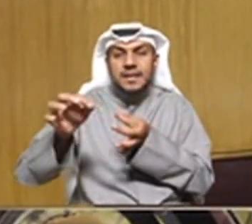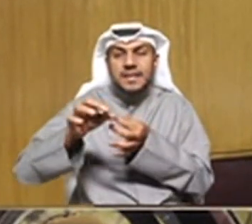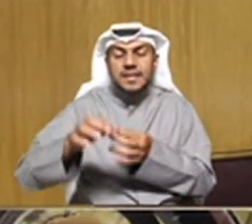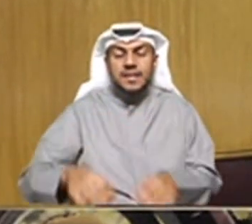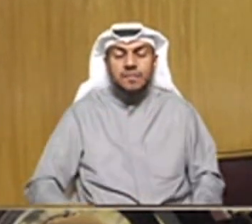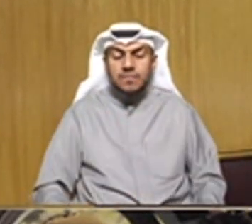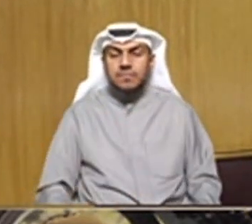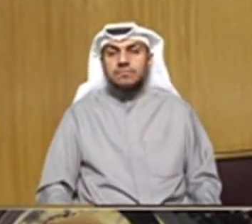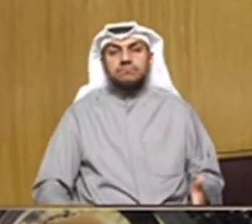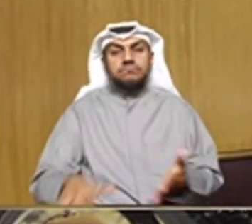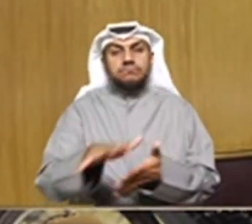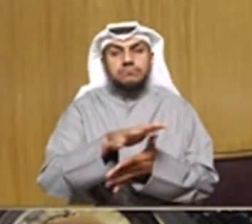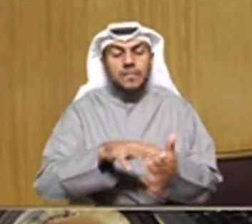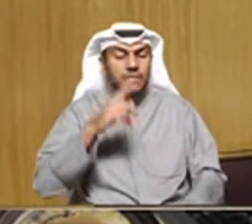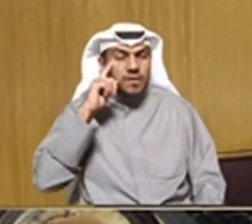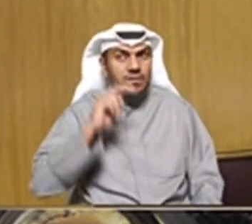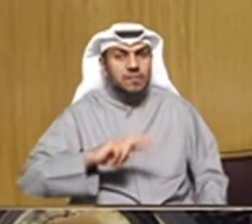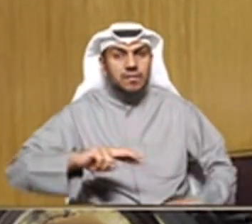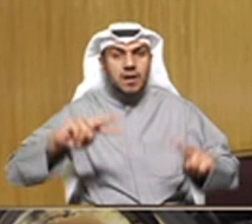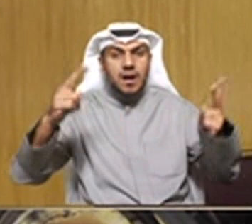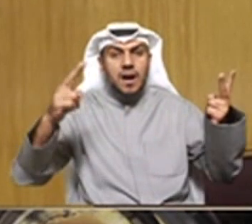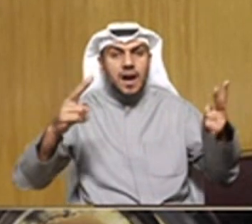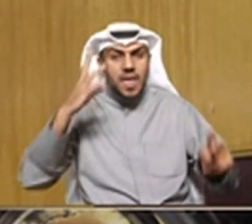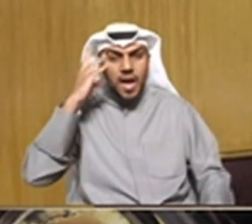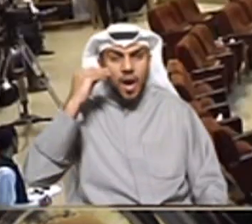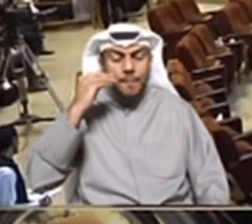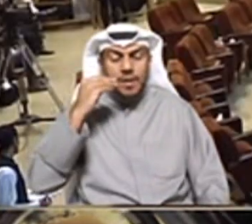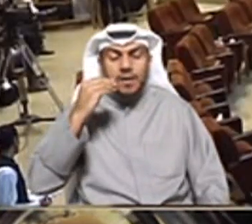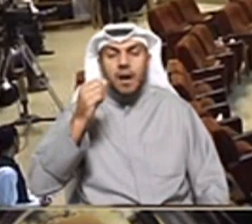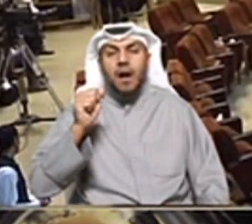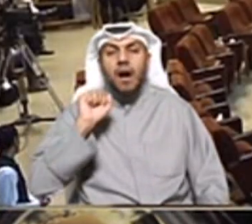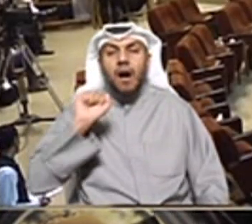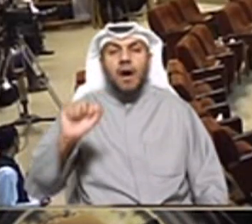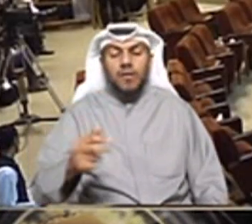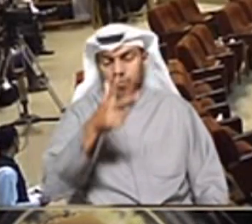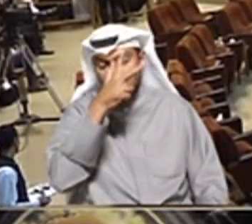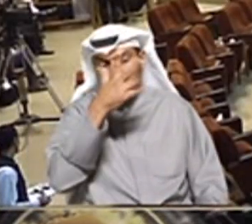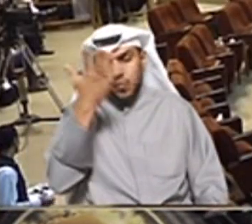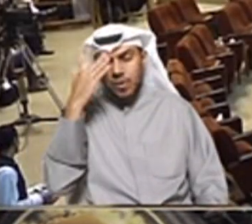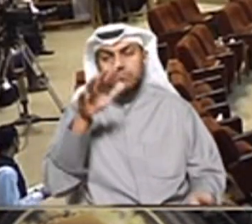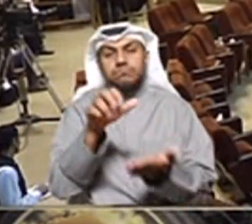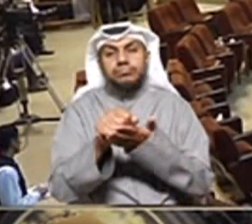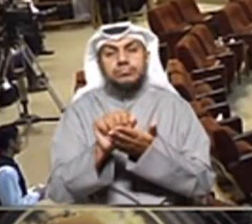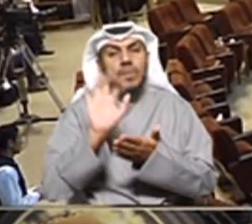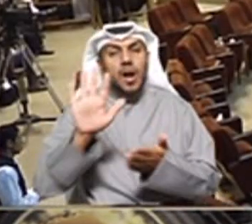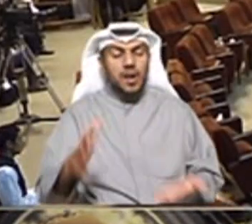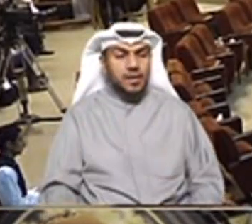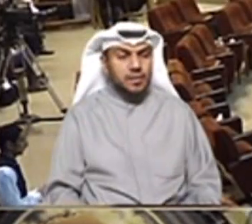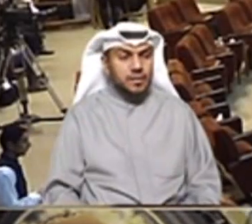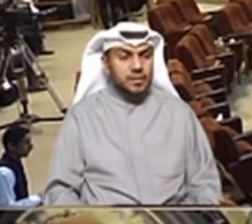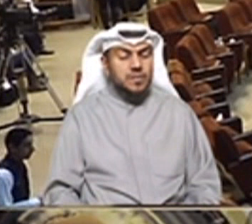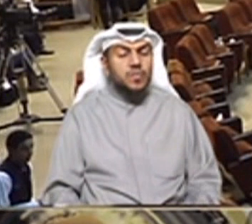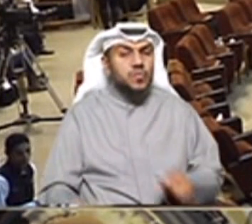القانوني والتاريخي للجولان السوري المحتل. فصل آخر هنا تمت مناقشته